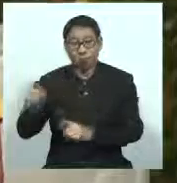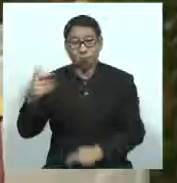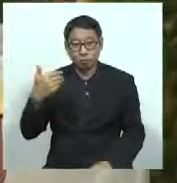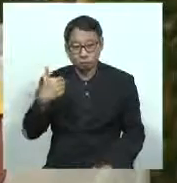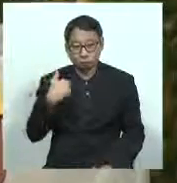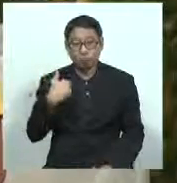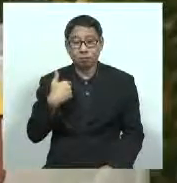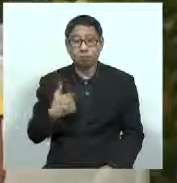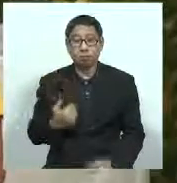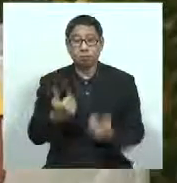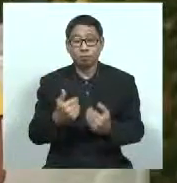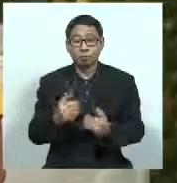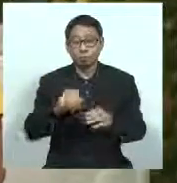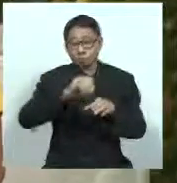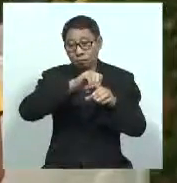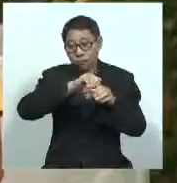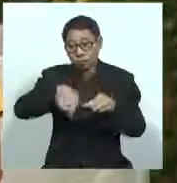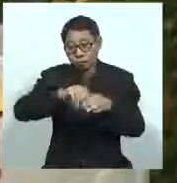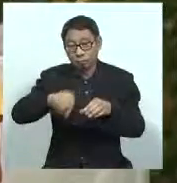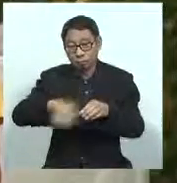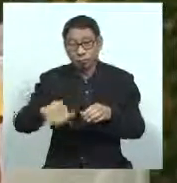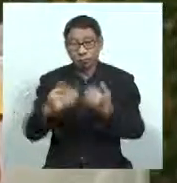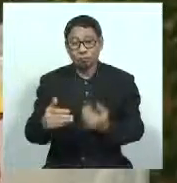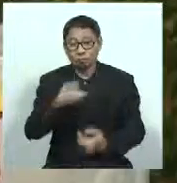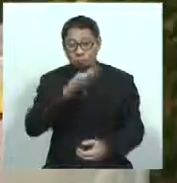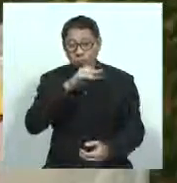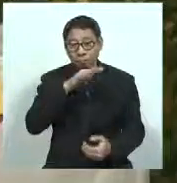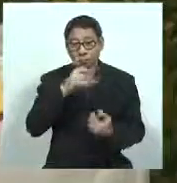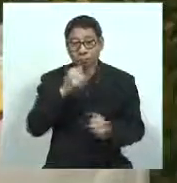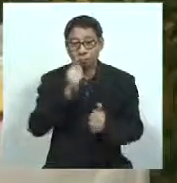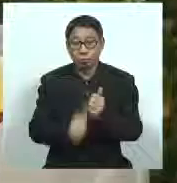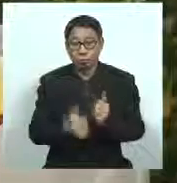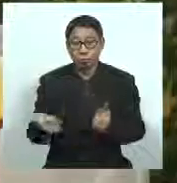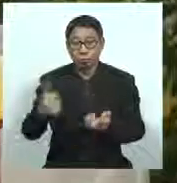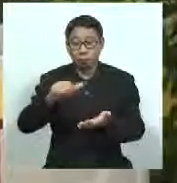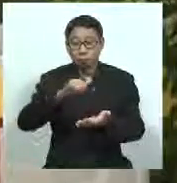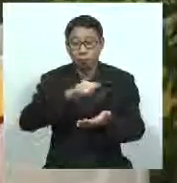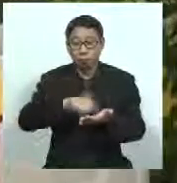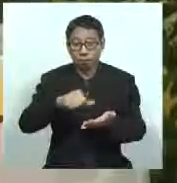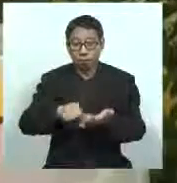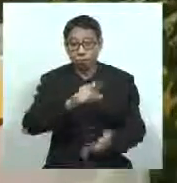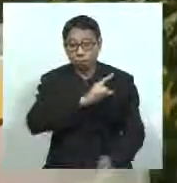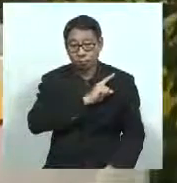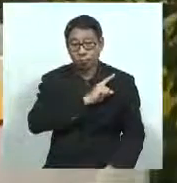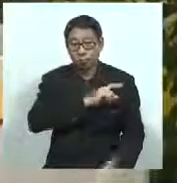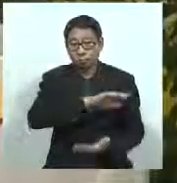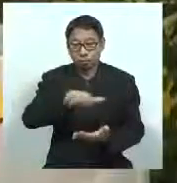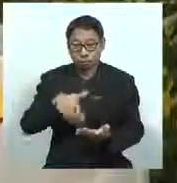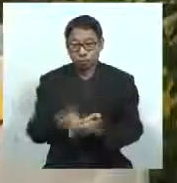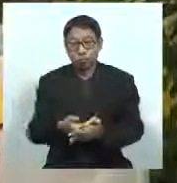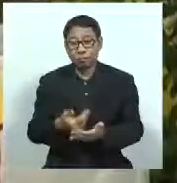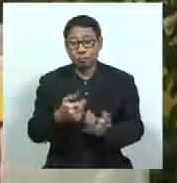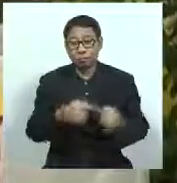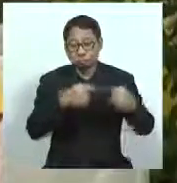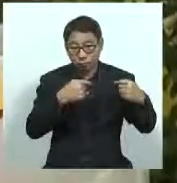ไม่ค่อยมีนะลงคลองหมดต้องแก้ตรงนี้ได้ทุกอย่างต้องแก้โดยคนไทยทั้งสิ้นทุกอย่างต้องแก้โดยจิตใจ